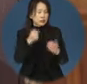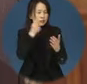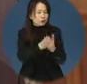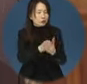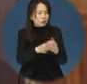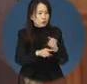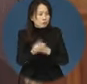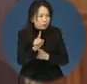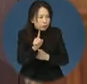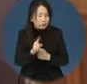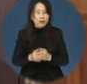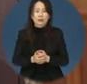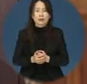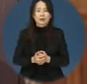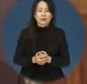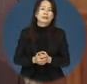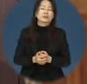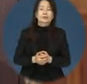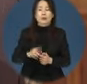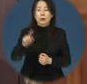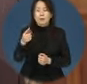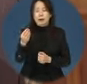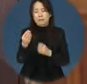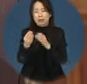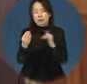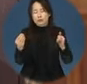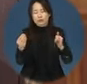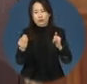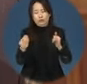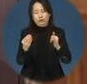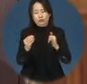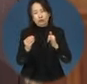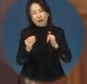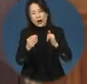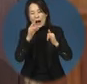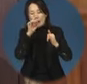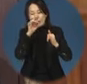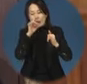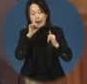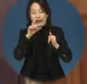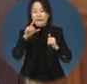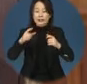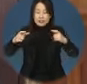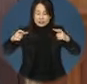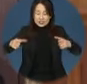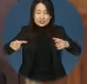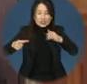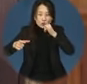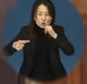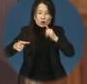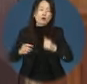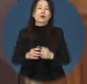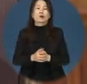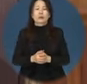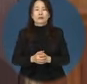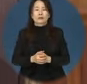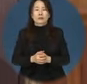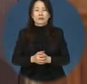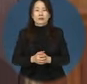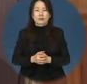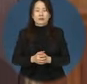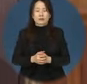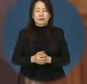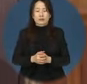이해하는데 100만 이상의 안 된다 하더라도 어떤 시군구 에서는 도 의 권한을 또는 국가의 권한을 조미영